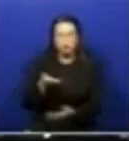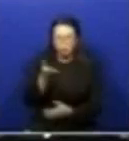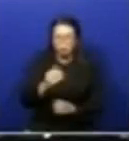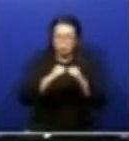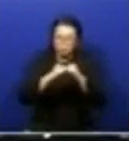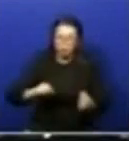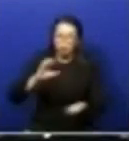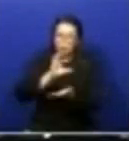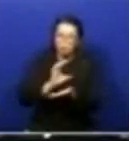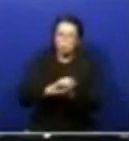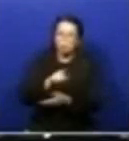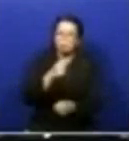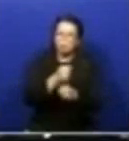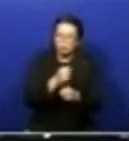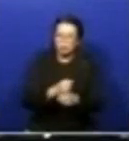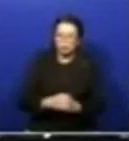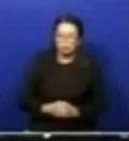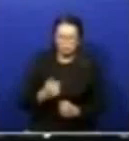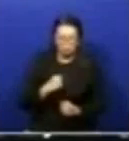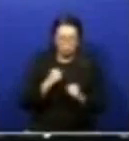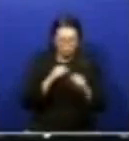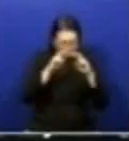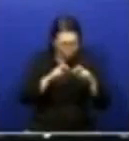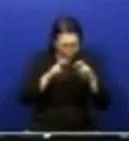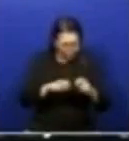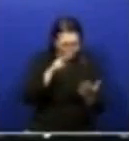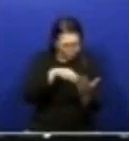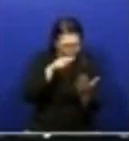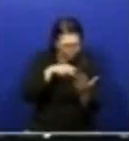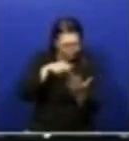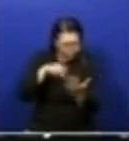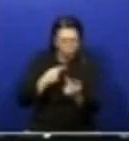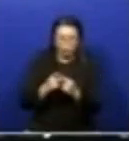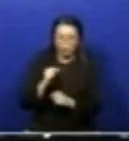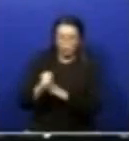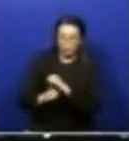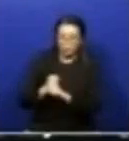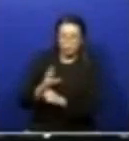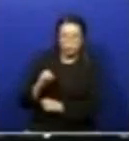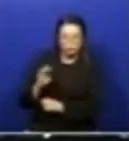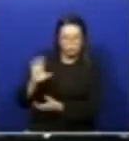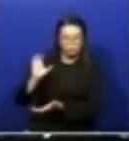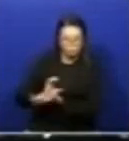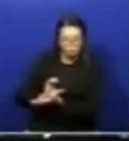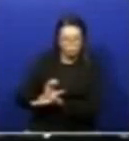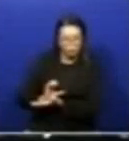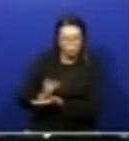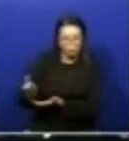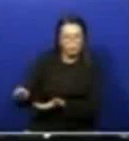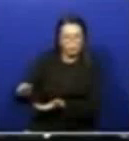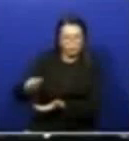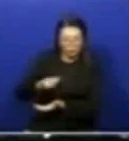าณทำมาเราก็ได้ศึกษาแต่ถ้าคืนงบในปีพ.ศ.2564นี่กลับคืนมา